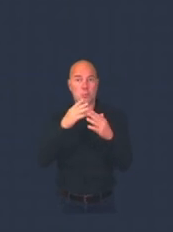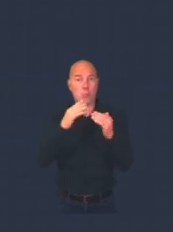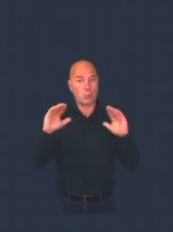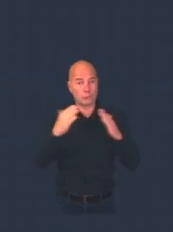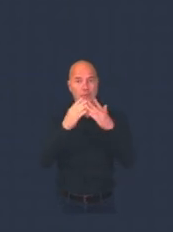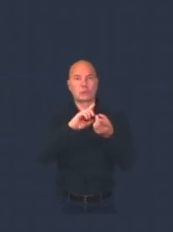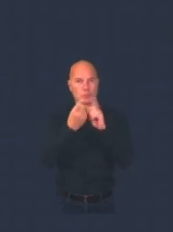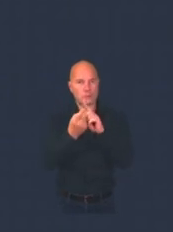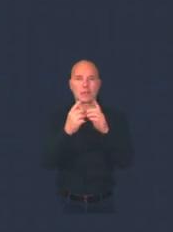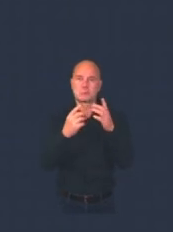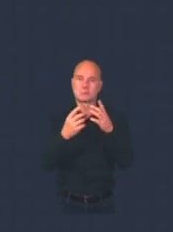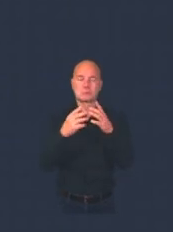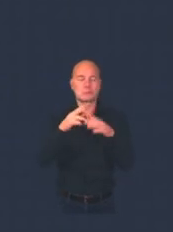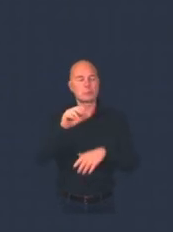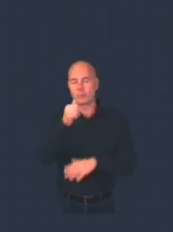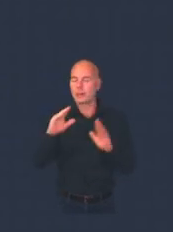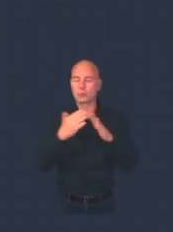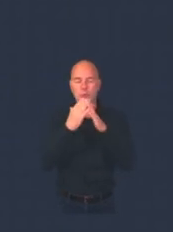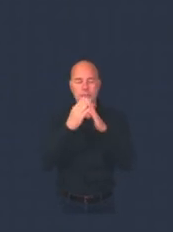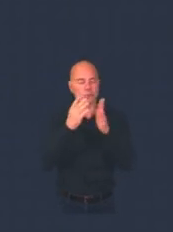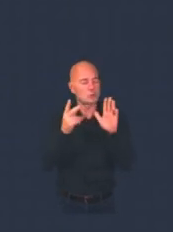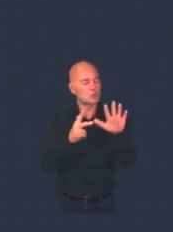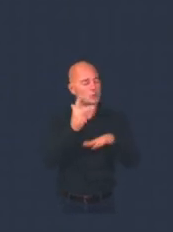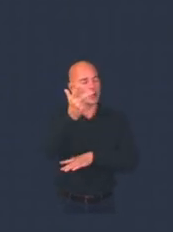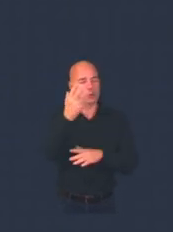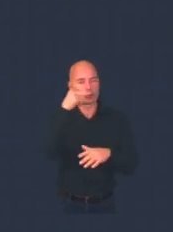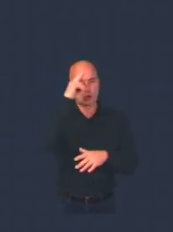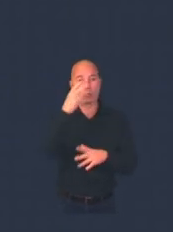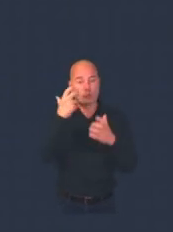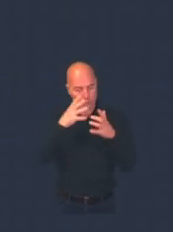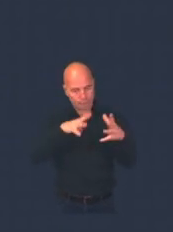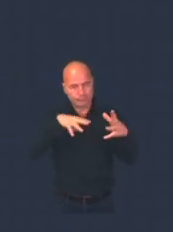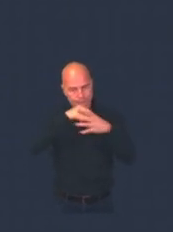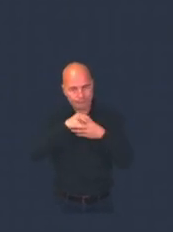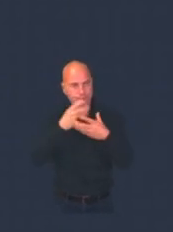série d'amendements afin d'apporter l'équilibre dans la force nécessaire pour y arriver.